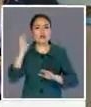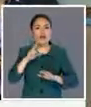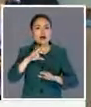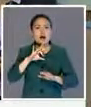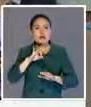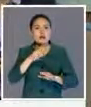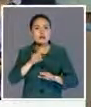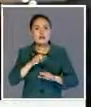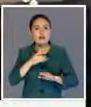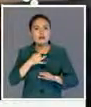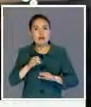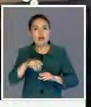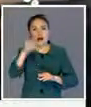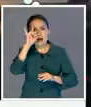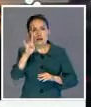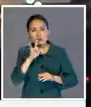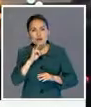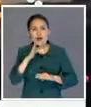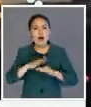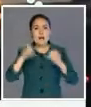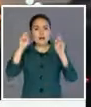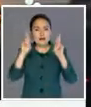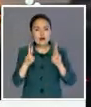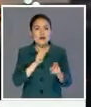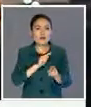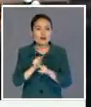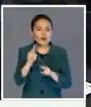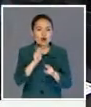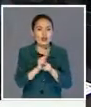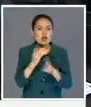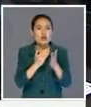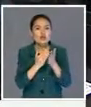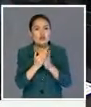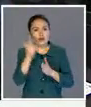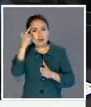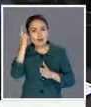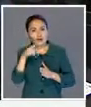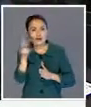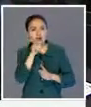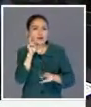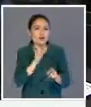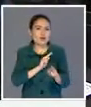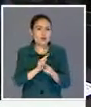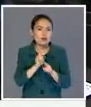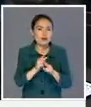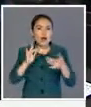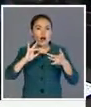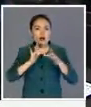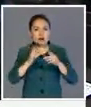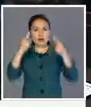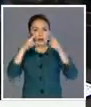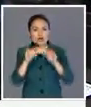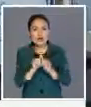елшісі Дато Расиди Хазизи еліміздегі IT мамандарды дайындаудағы жоғарғы біліктілікті атап өтті. Олардың